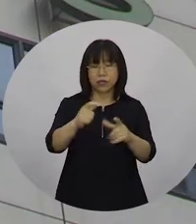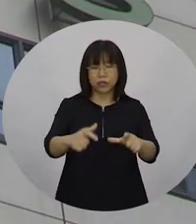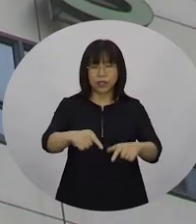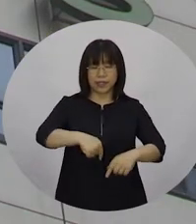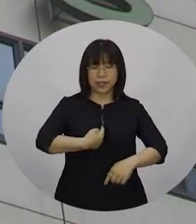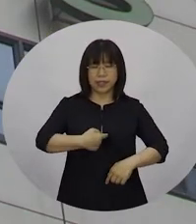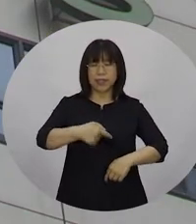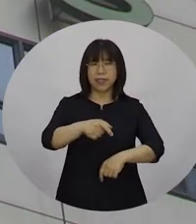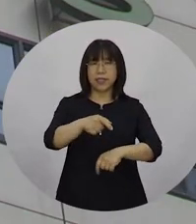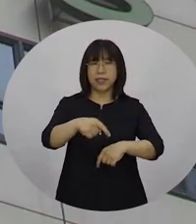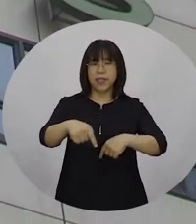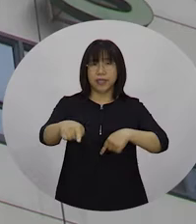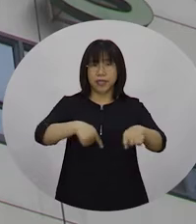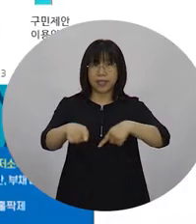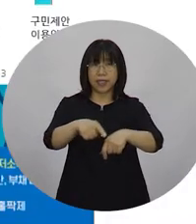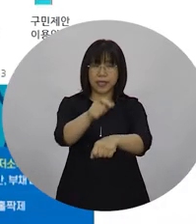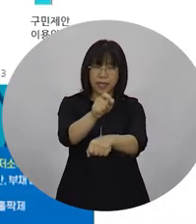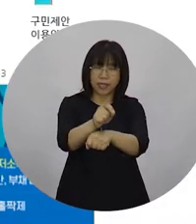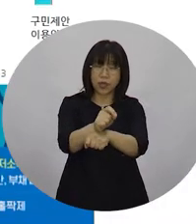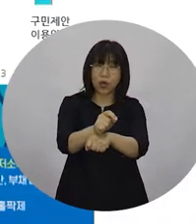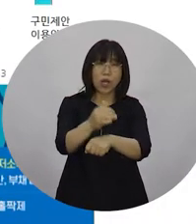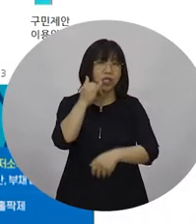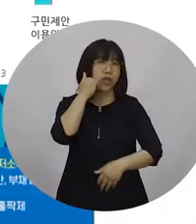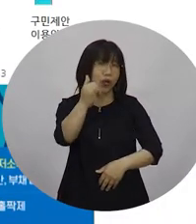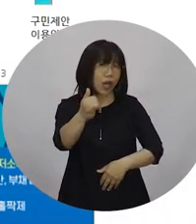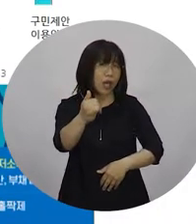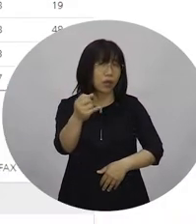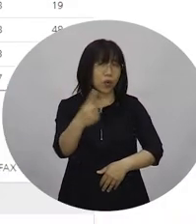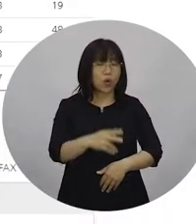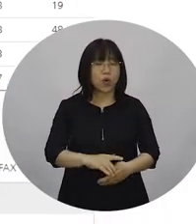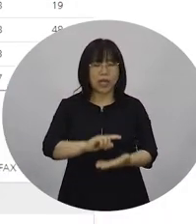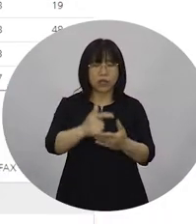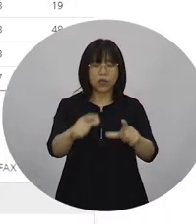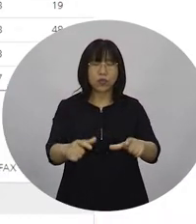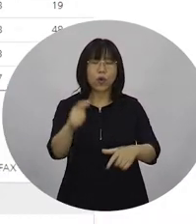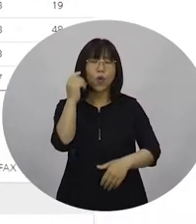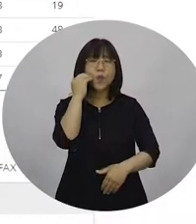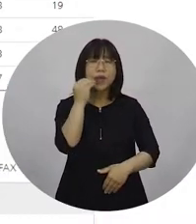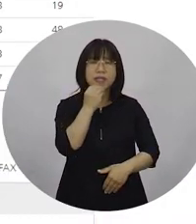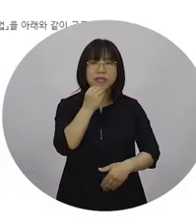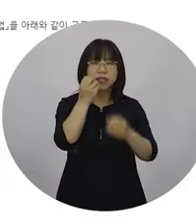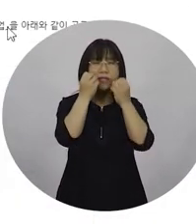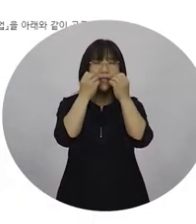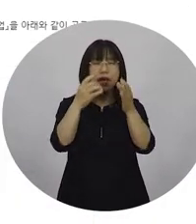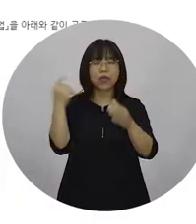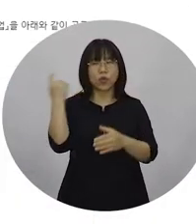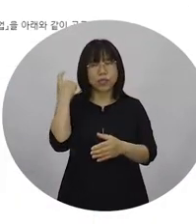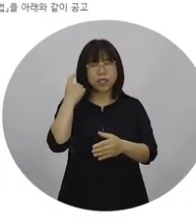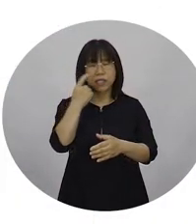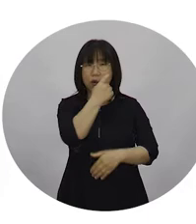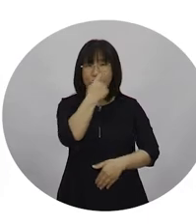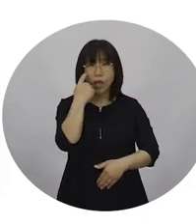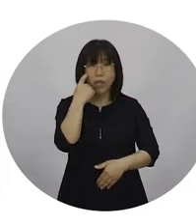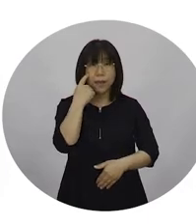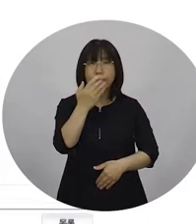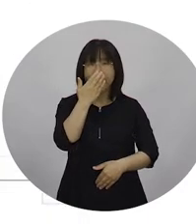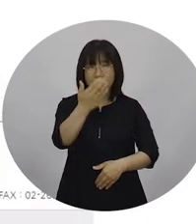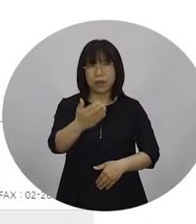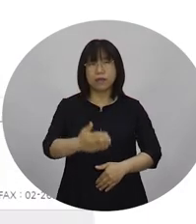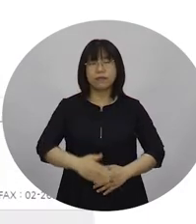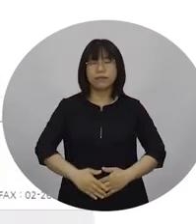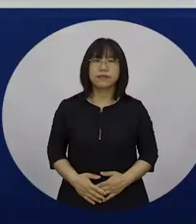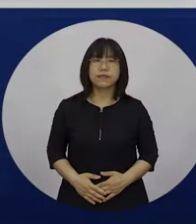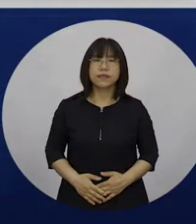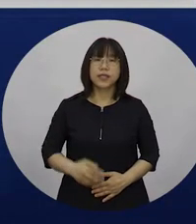방송 구청 자치행정과 로 전화 문의하거나 강서 구청 홈페이지 공지 새소식 에서도 확인할 수 있습니다